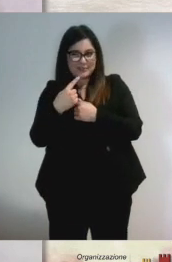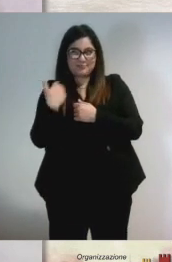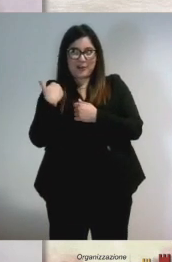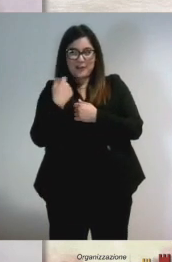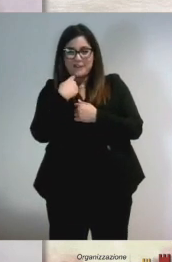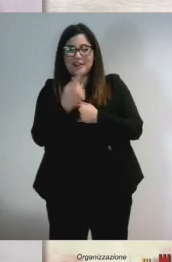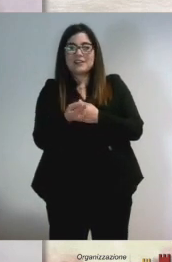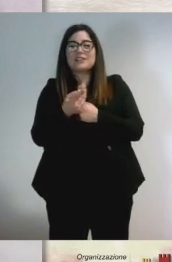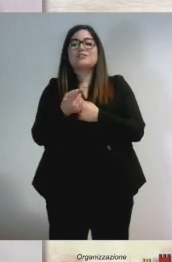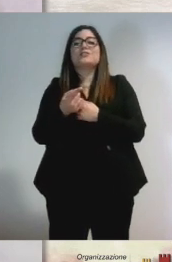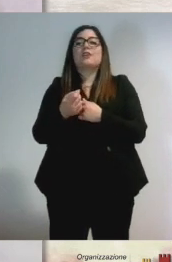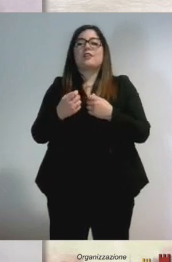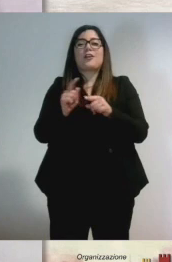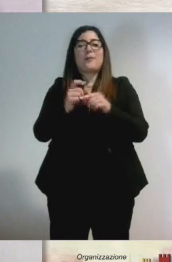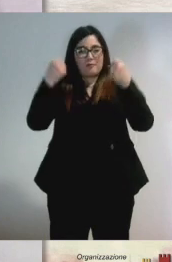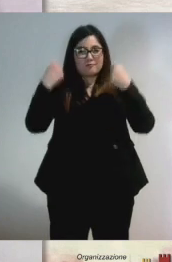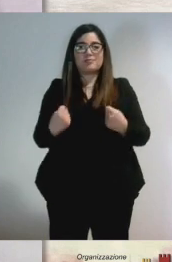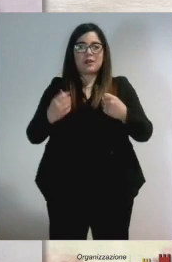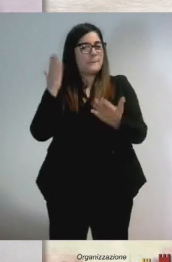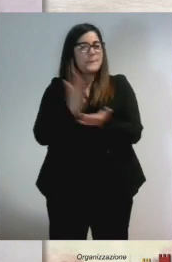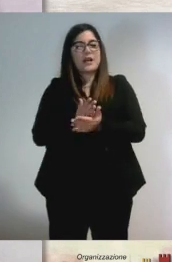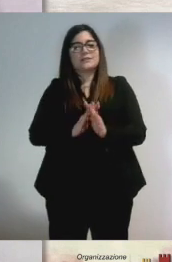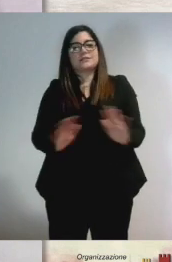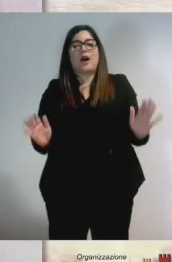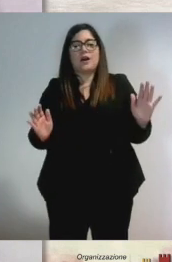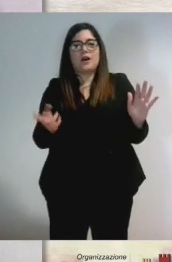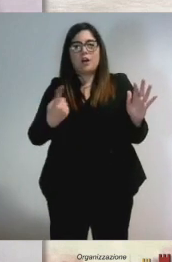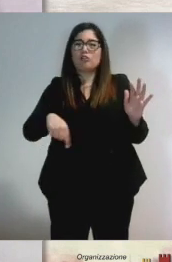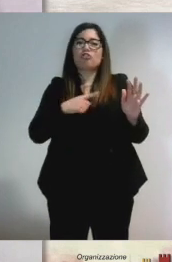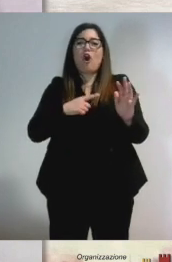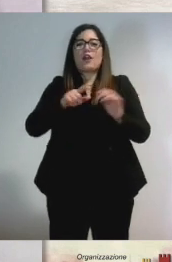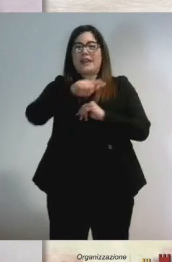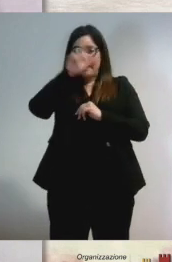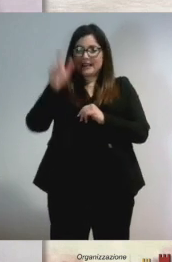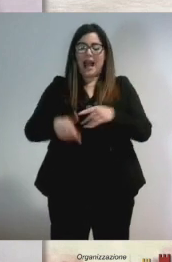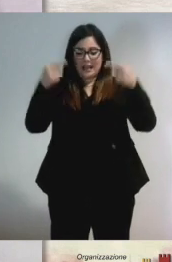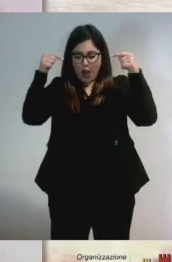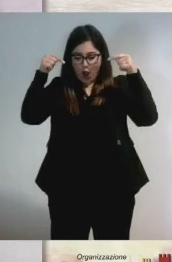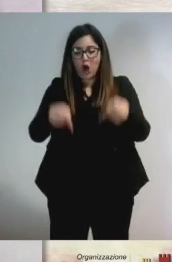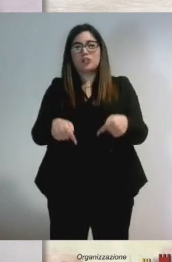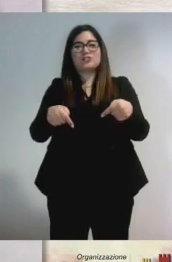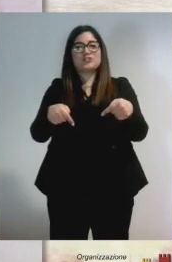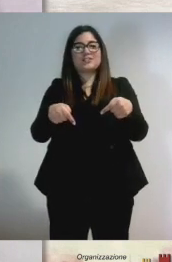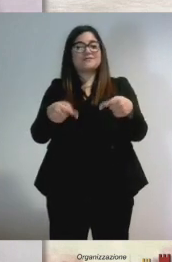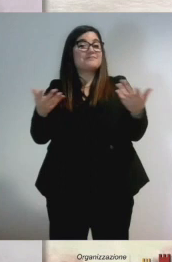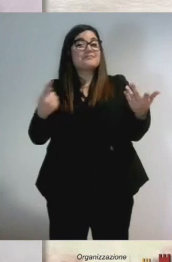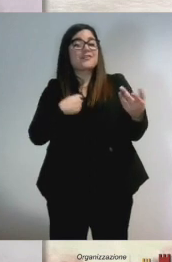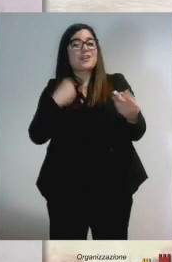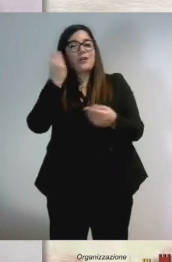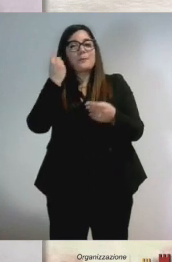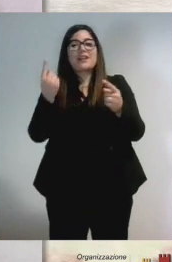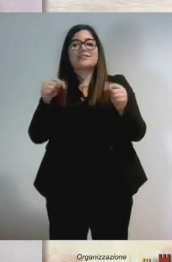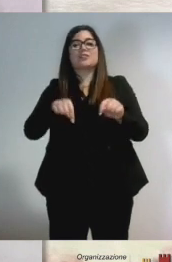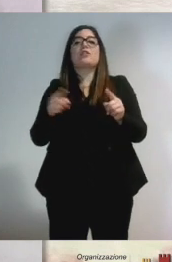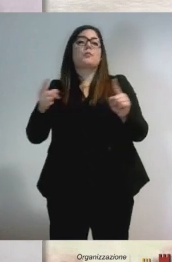gli capitano battendo i pugni ha detto Basta siamo l'Italia oggi e io credo sia arrivato il momento di